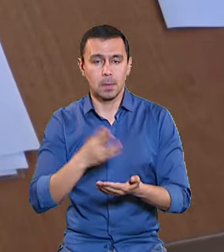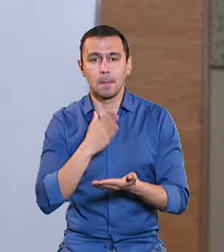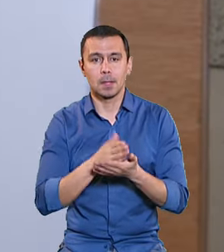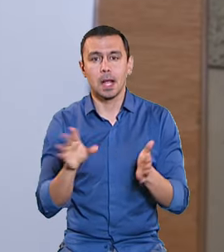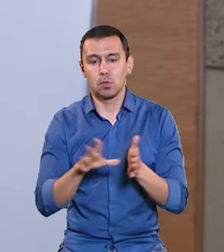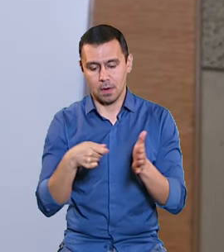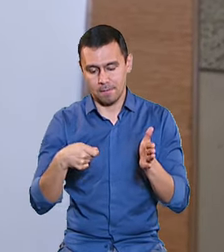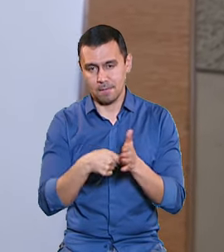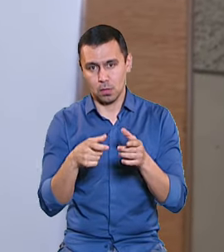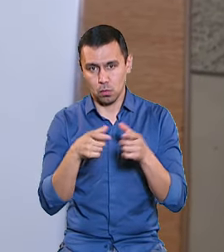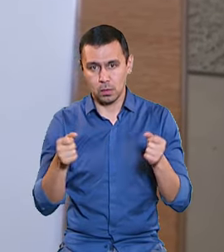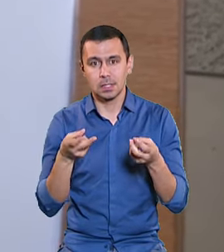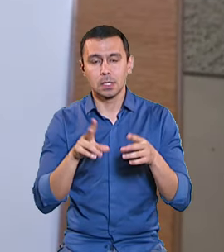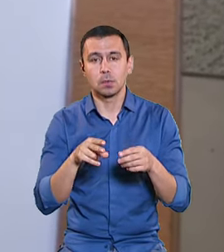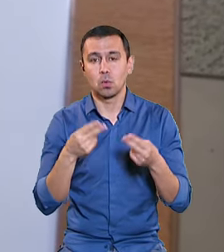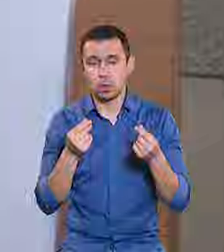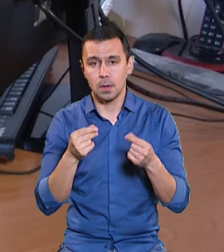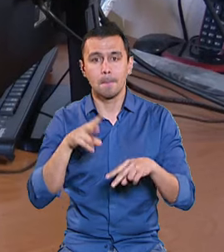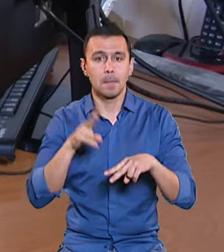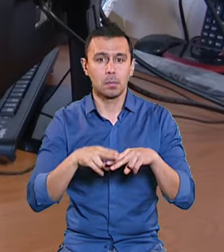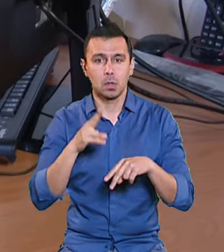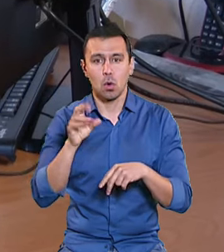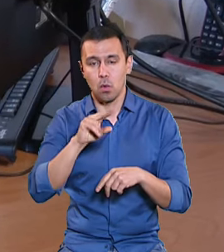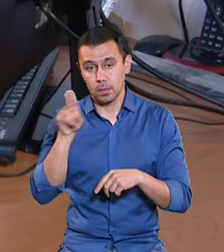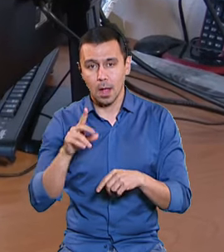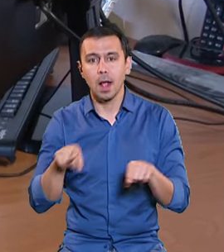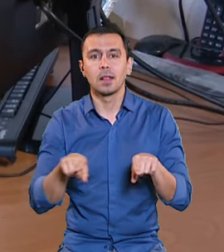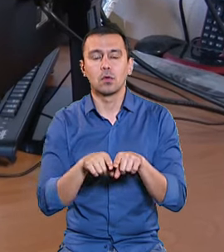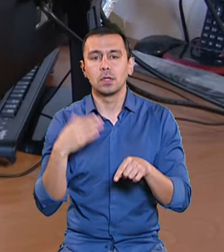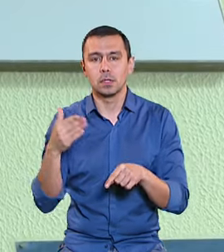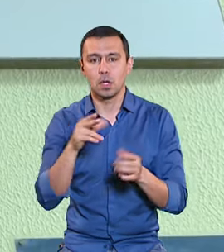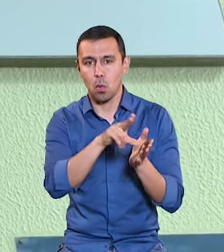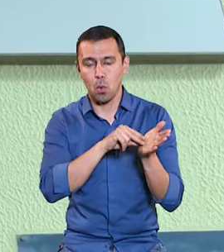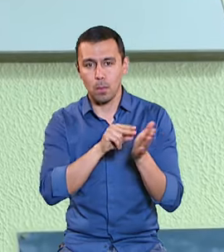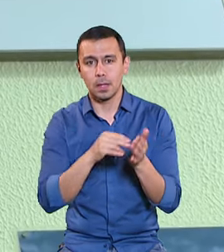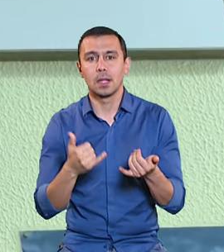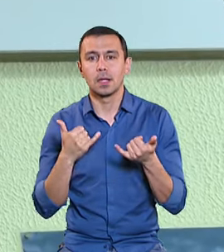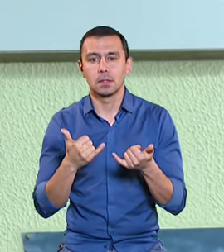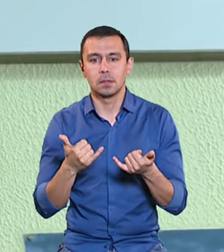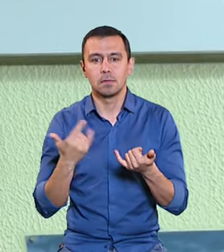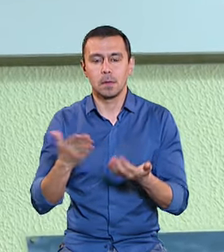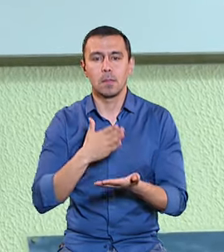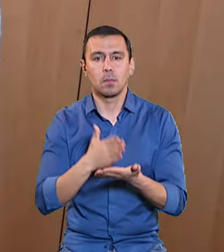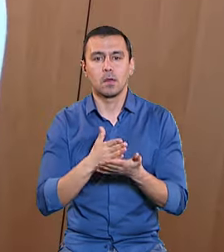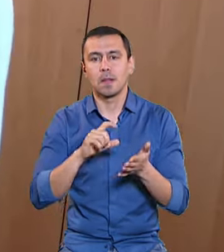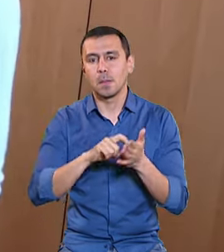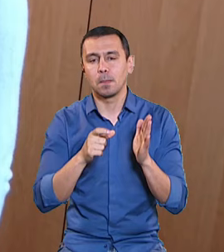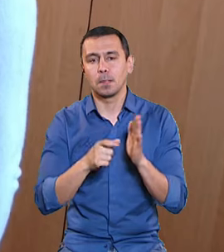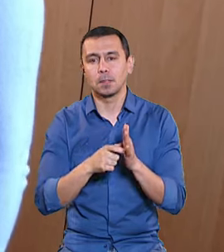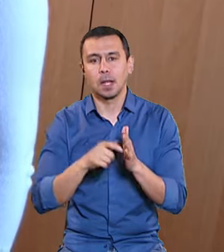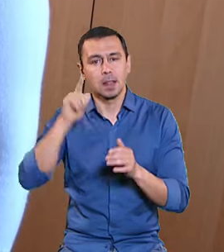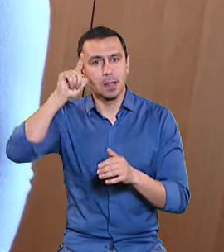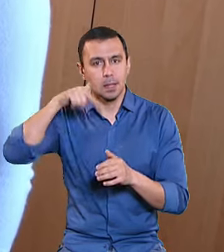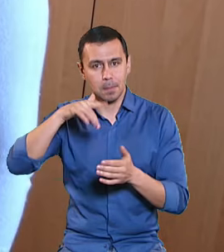електронний квиток із залишком коштів, паспорт та ідентифікаційний код, а також їхні копії. Наразі ви перебуваєте у приміщенні